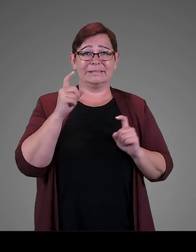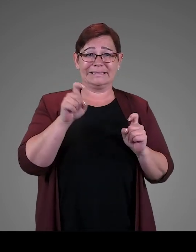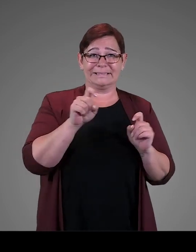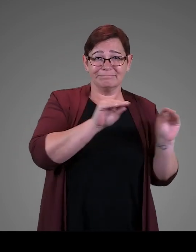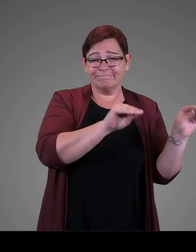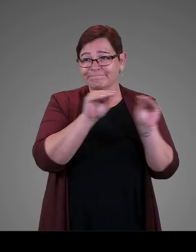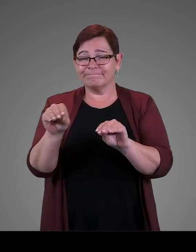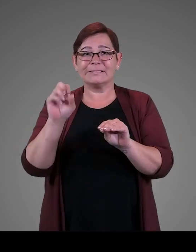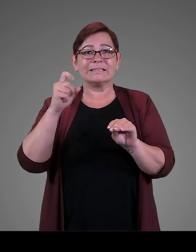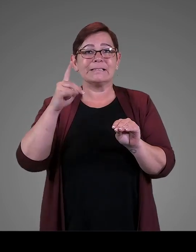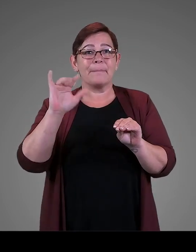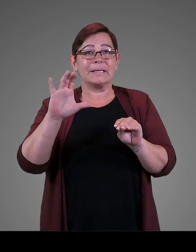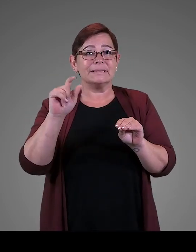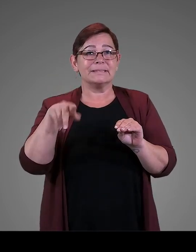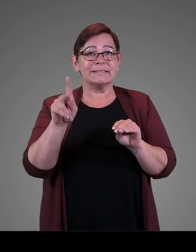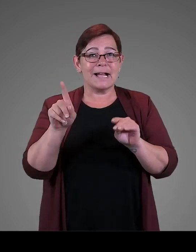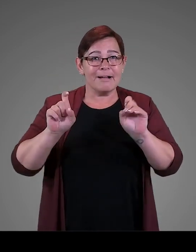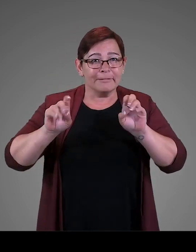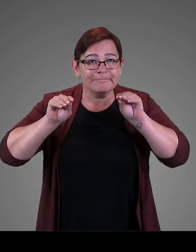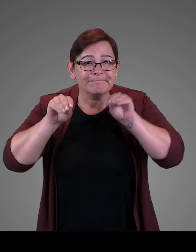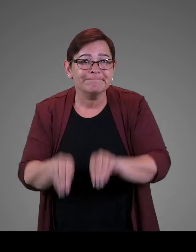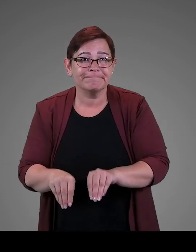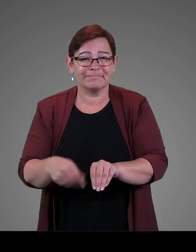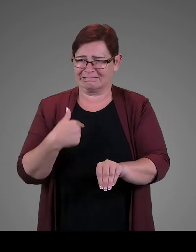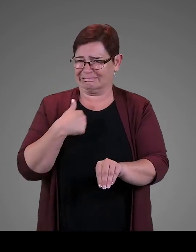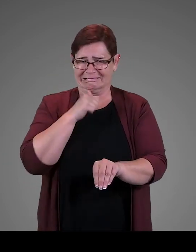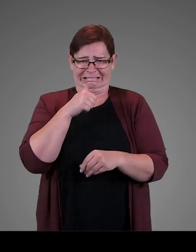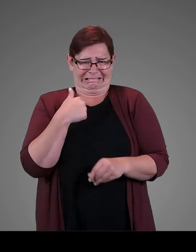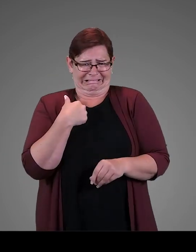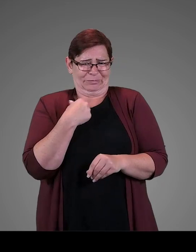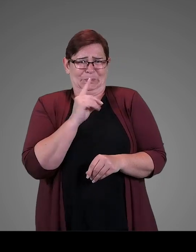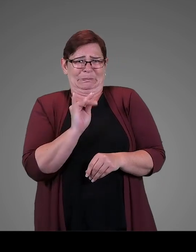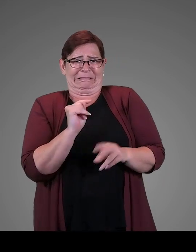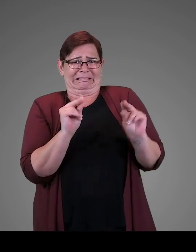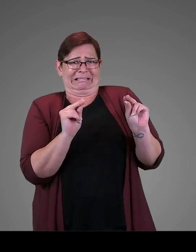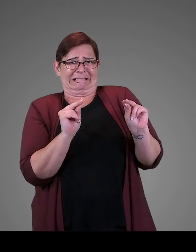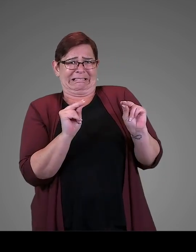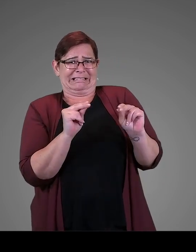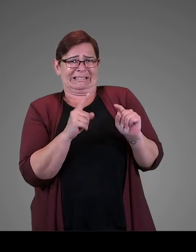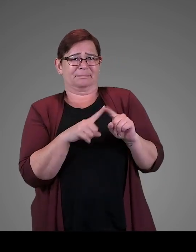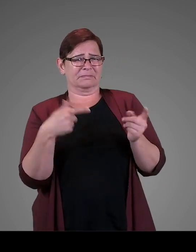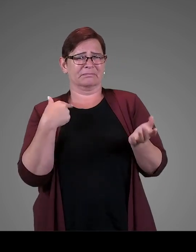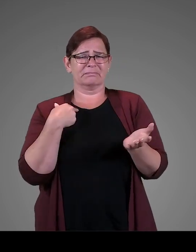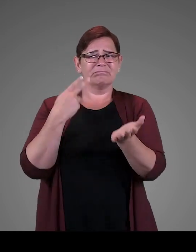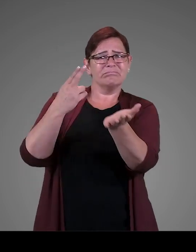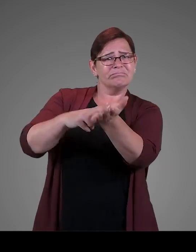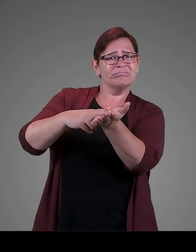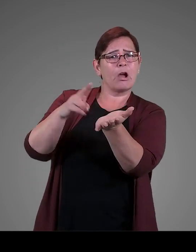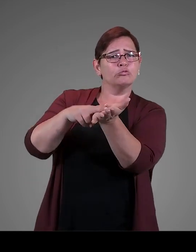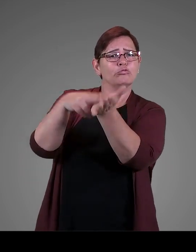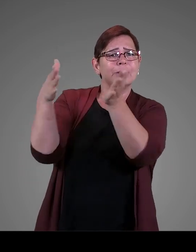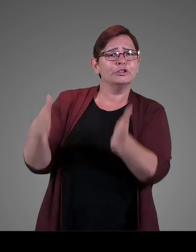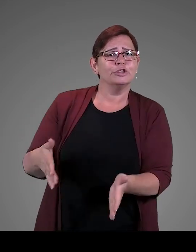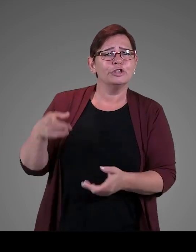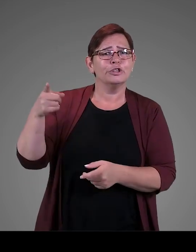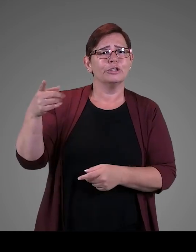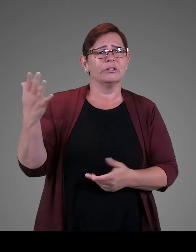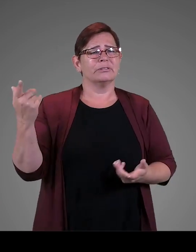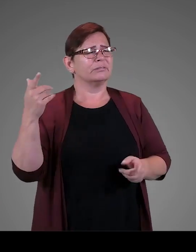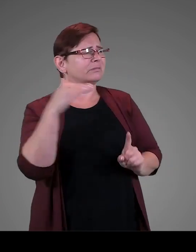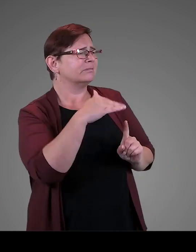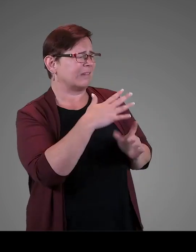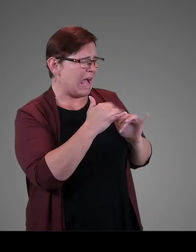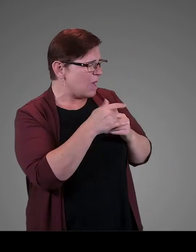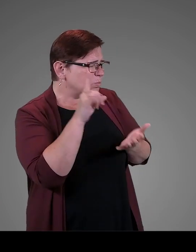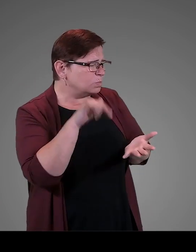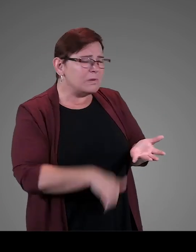une fosse septique chez elle, puis moi, je vais faire je vais pas le faire, mais c'est moi qui va faire comme le contrat avec le contracteur. Puis elle est comme, comment tu sais